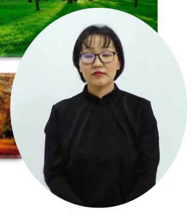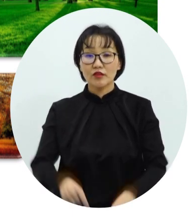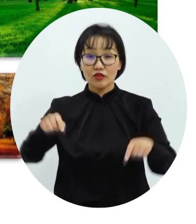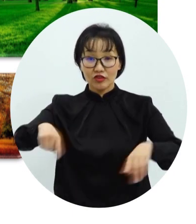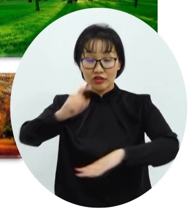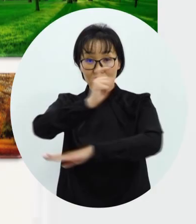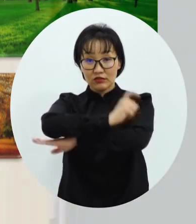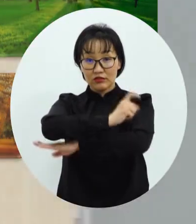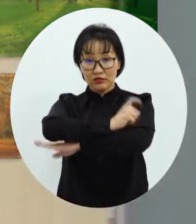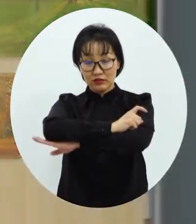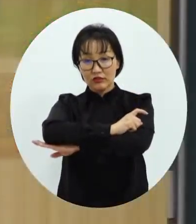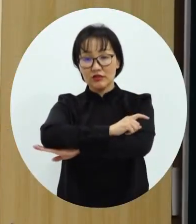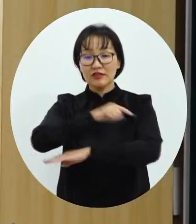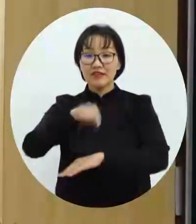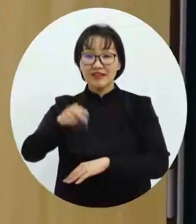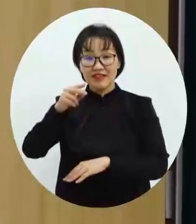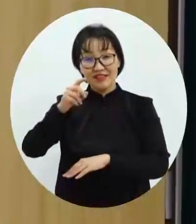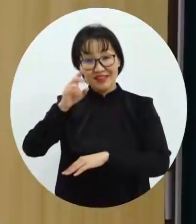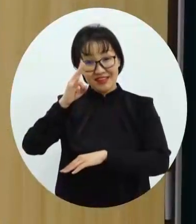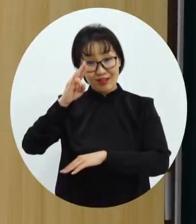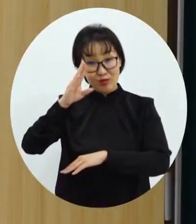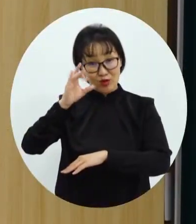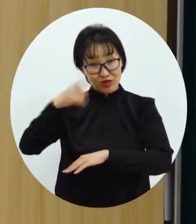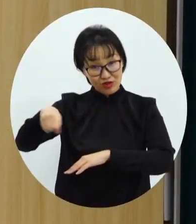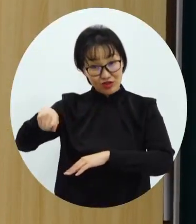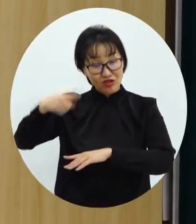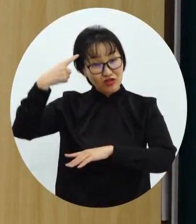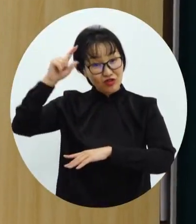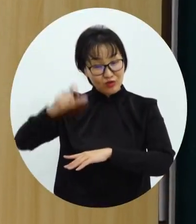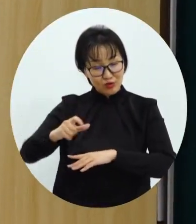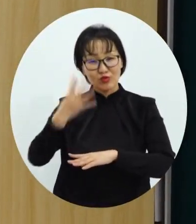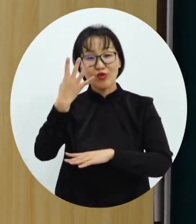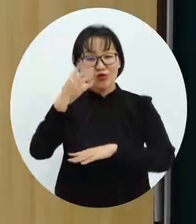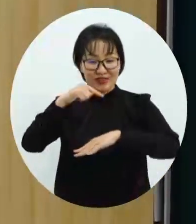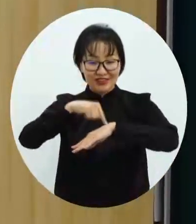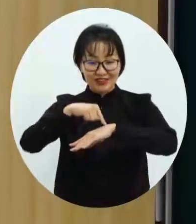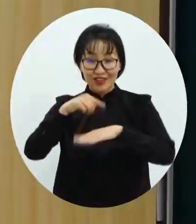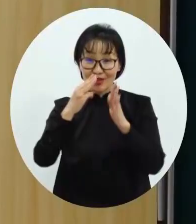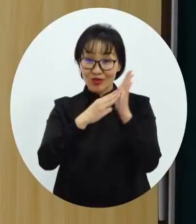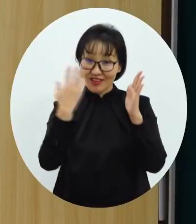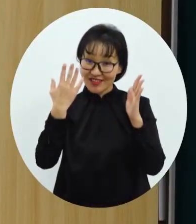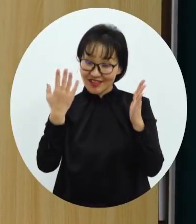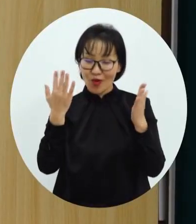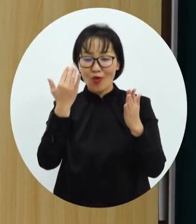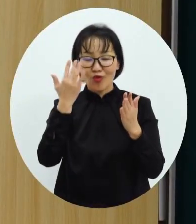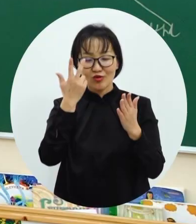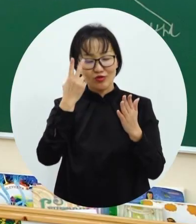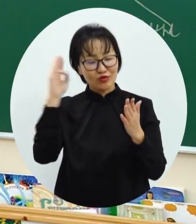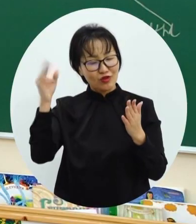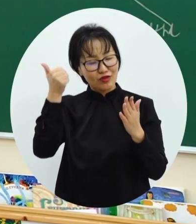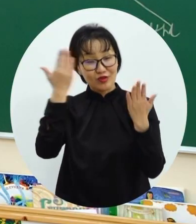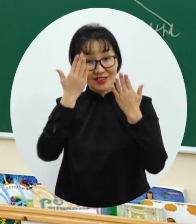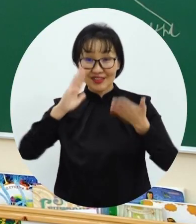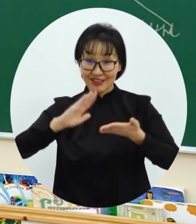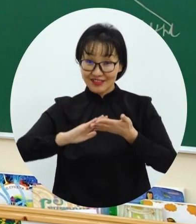за, өнөөдрийн хичээл дээр бид нэм сүрэнгийн зохиол 4 цаг шүлгтэй танилцаж уран тод унших дасгал хийлээ. За, бид